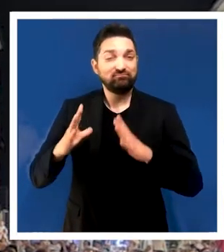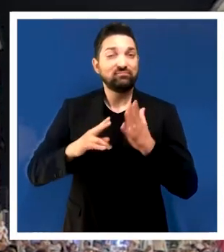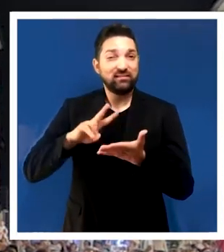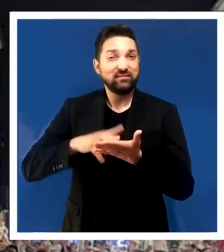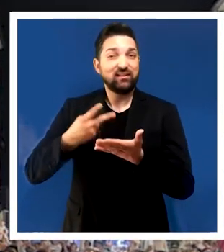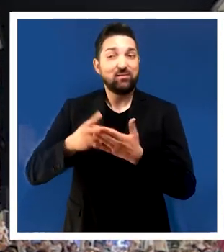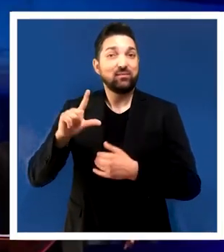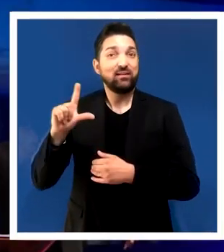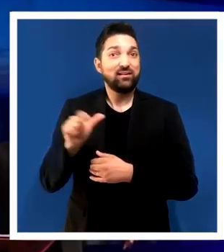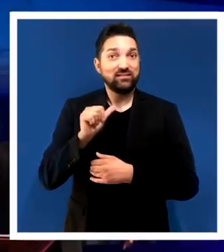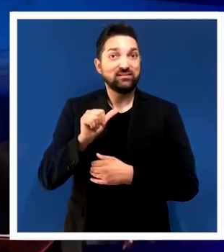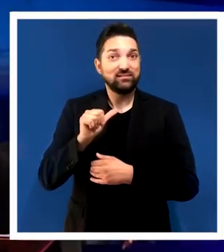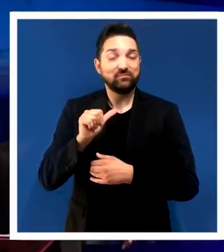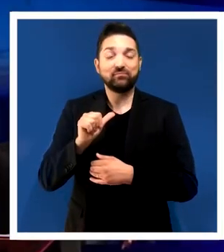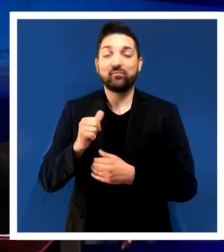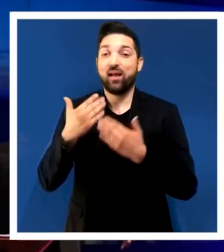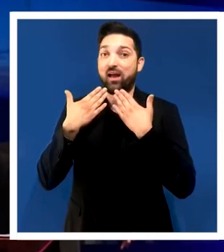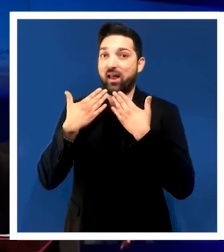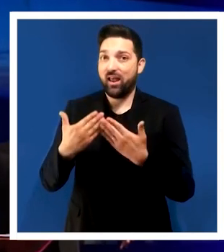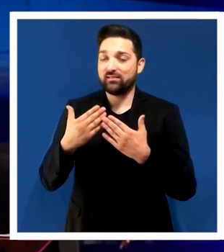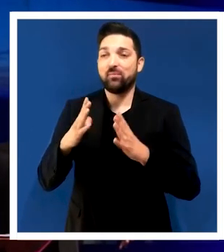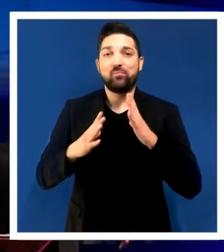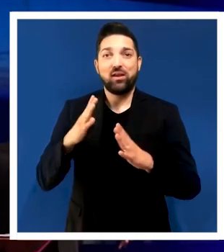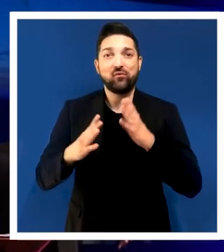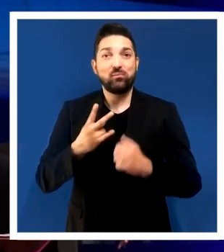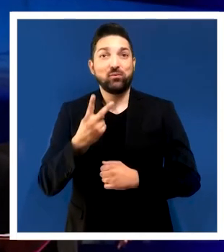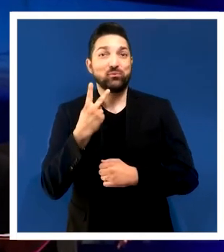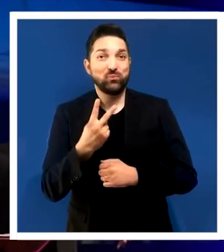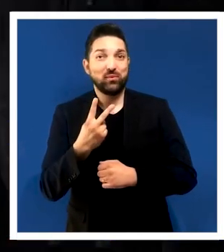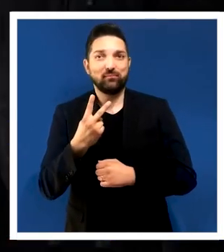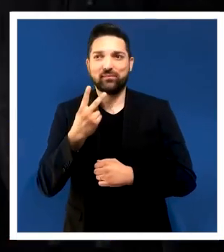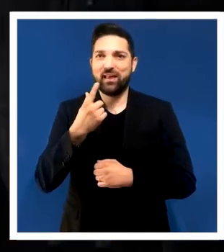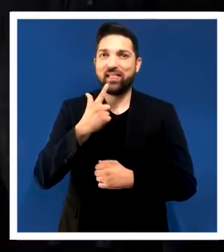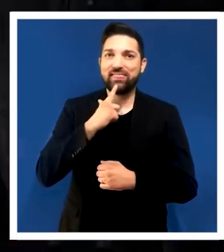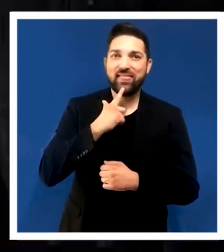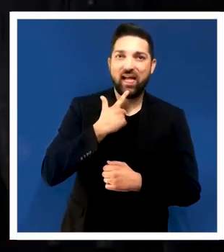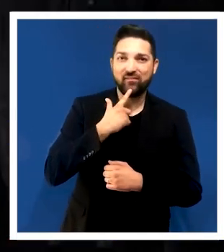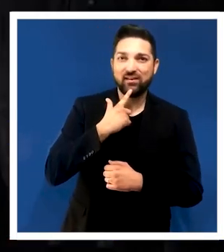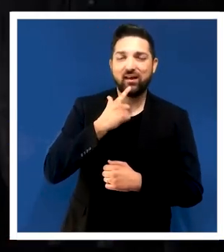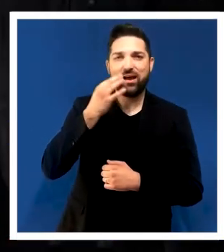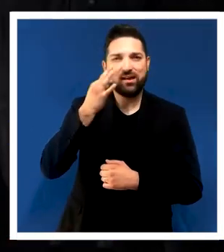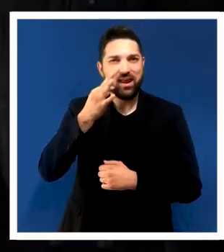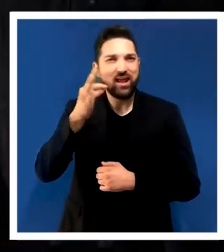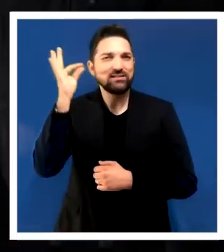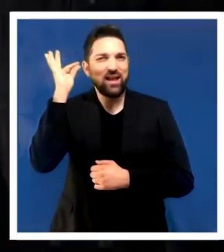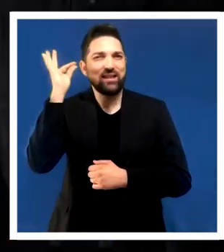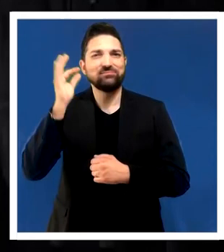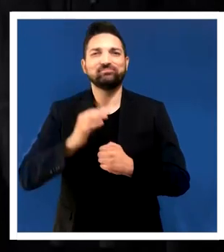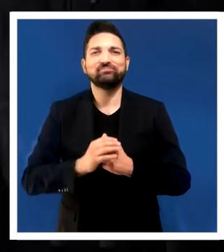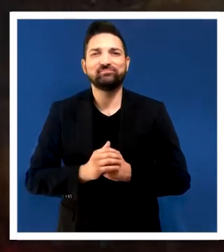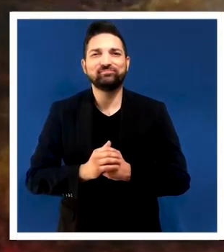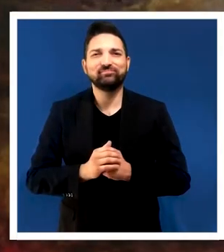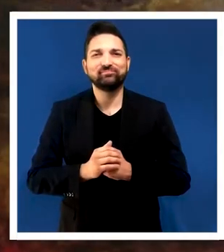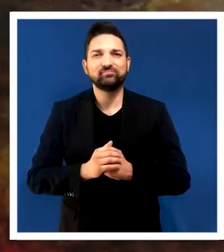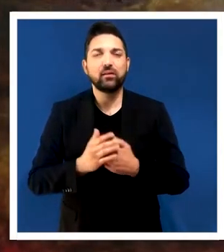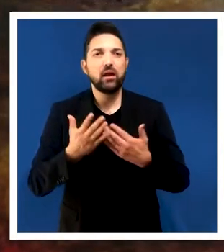in LIS, lingua dei segni italiana, tramite Davide Falco e Graziana De Mola.